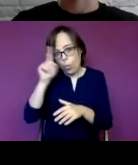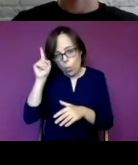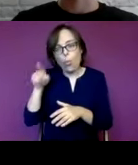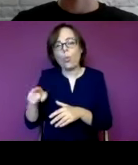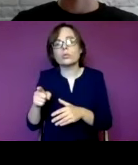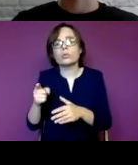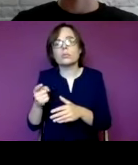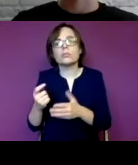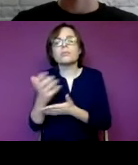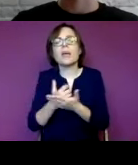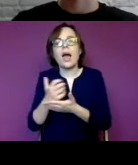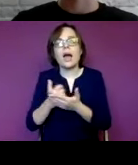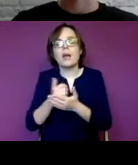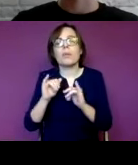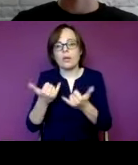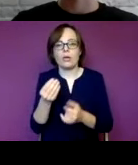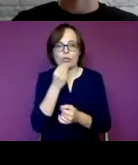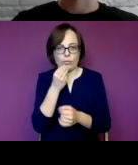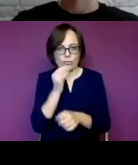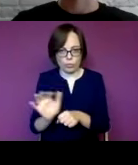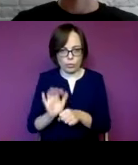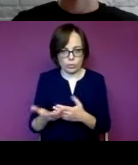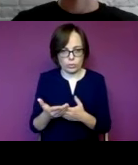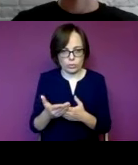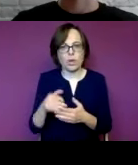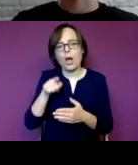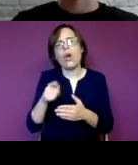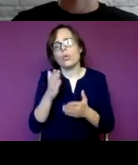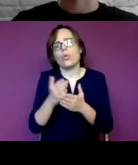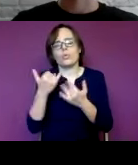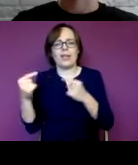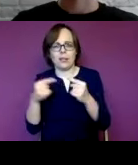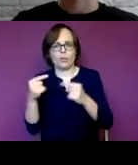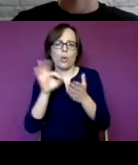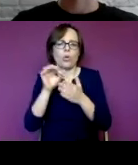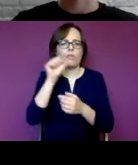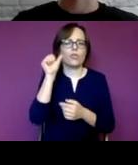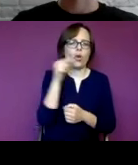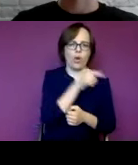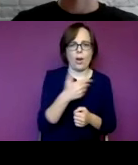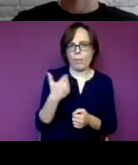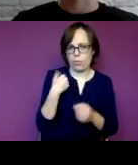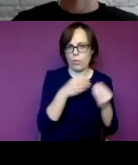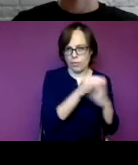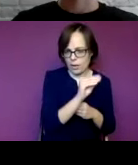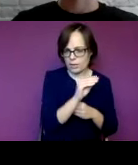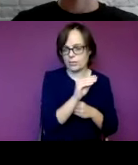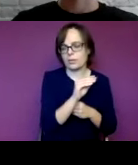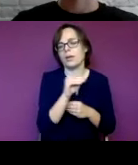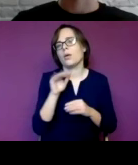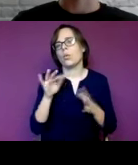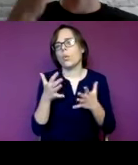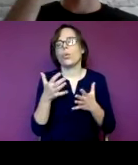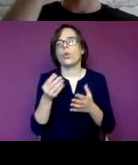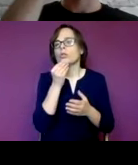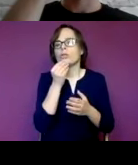oczywiście zupełnie inna dyskusja, która wczoraj się częściowo brzmiała, no jaka produkcja żywności i w jaki sposób i